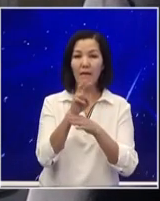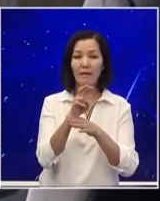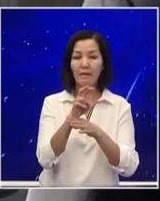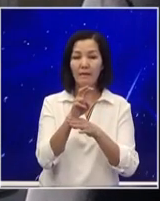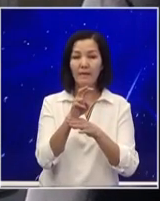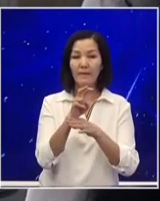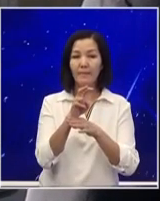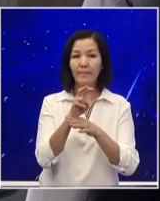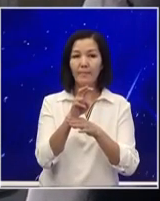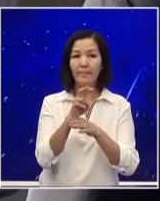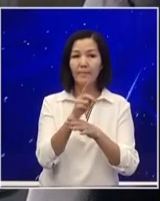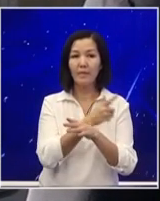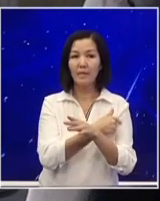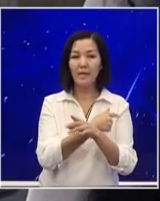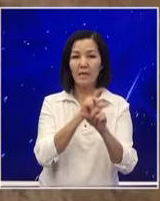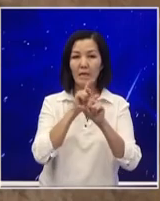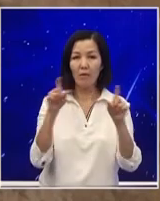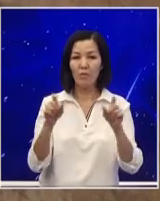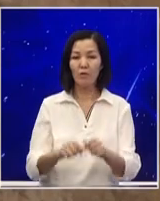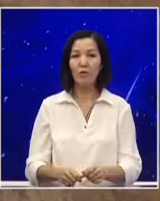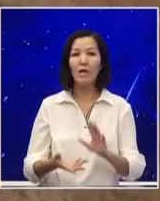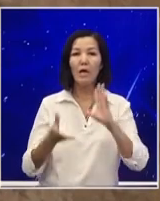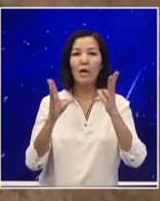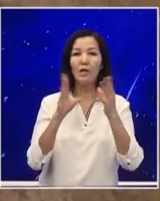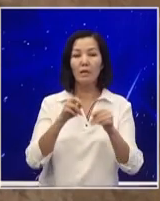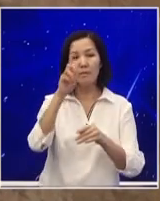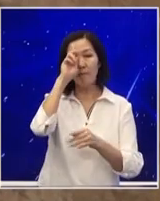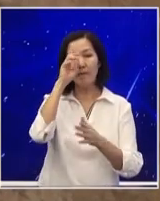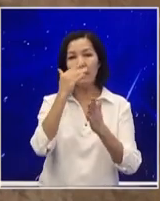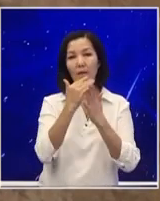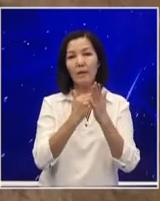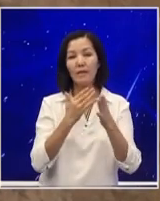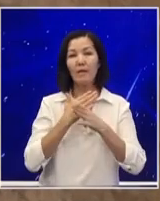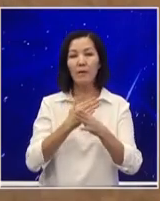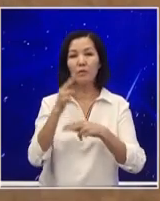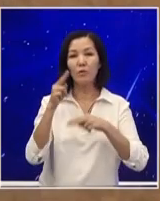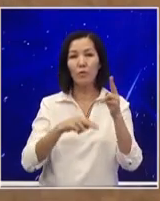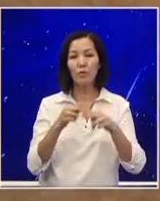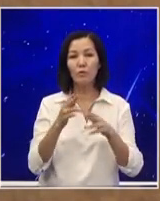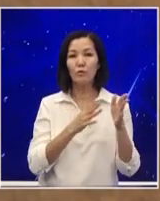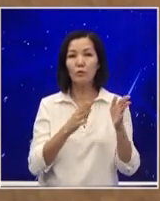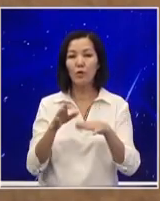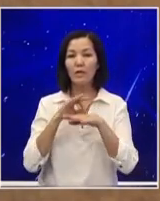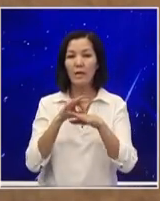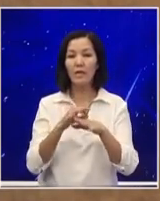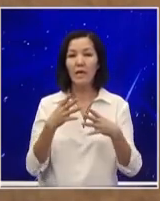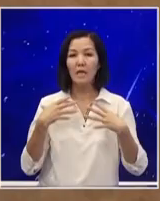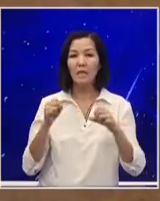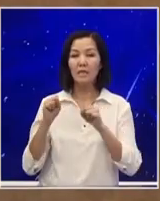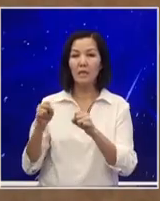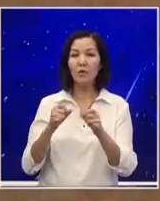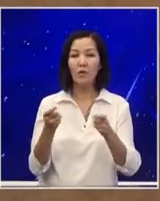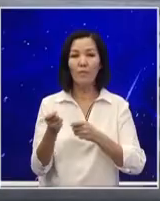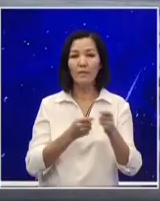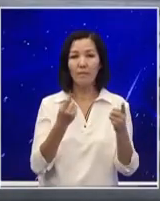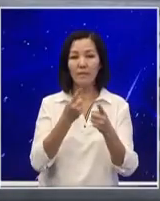арналған дәрігерлік амбулаториямыз. Жалпы мемлекеттік бағдарлама негізінде құрылыс өңірде жүйелі. Денсаулық сақтау басқармасы